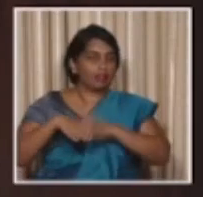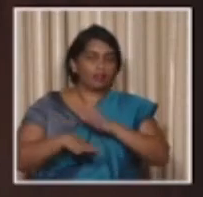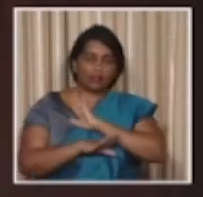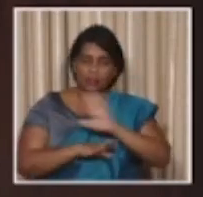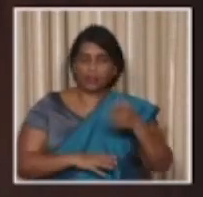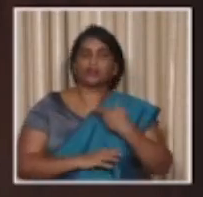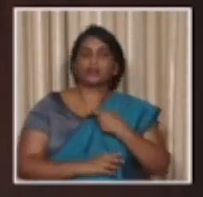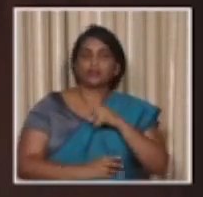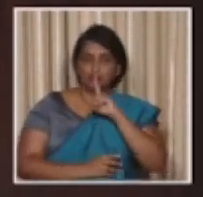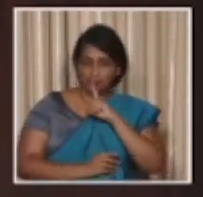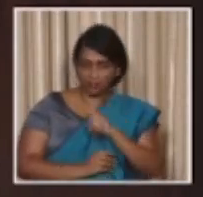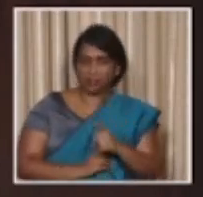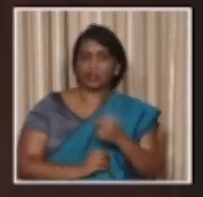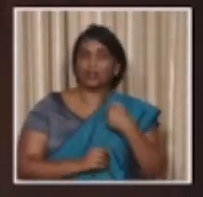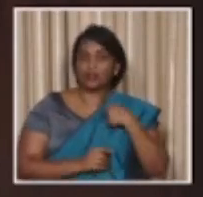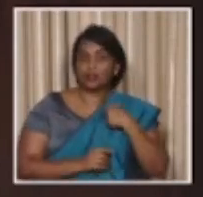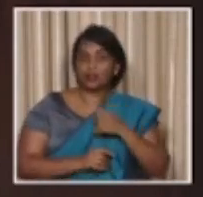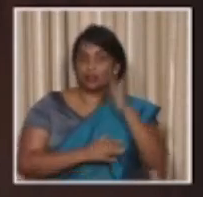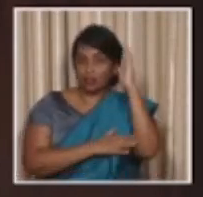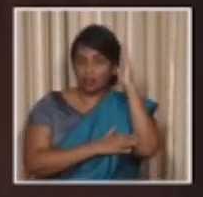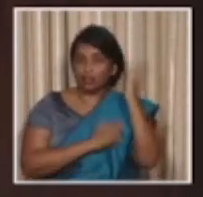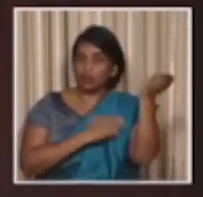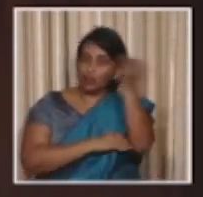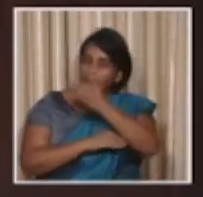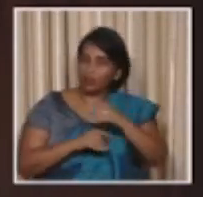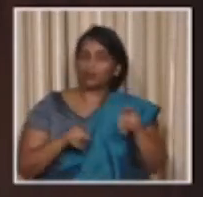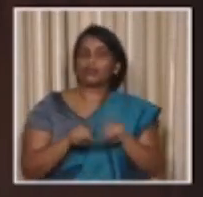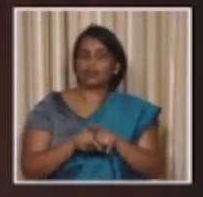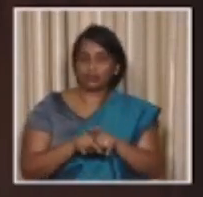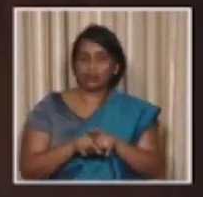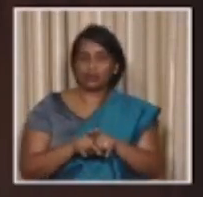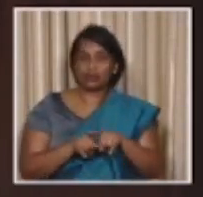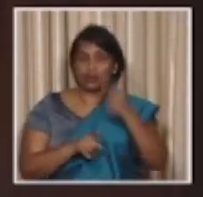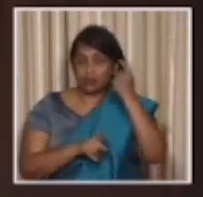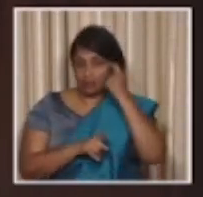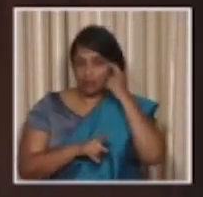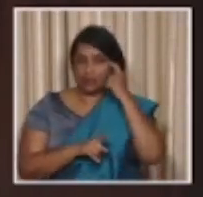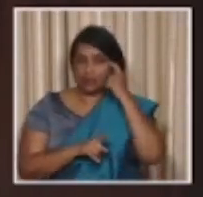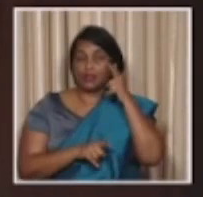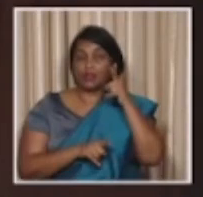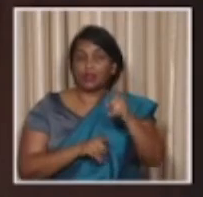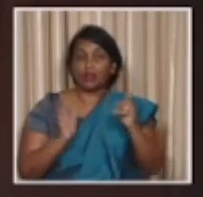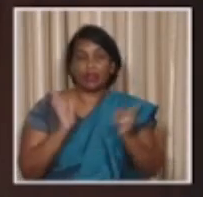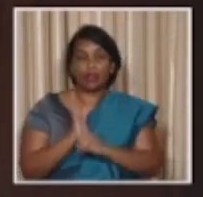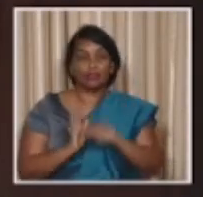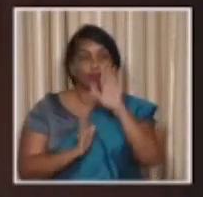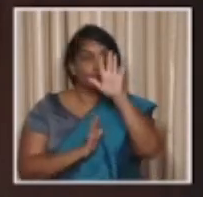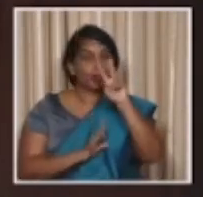යන්න එපයි කියන ඉල්ලීමක් කරමින් මේකට අත උස්සන හැම කෙනෙකුටම අවසන් කරන්න මේ ලක්ෂ